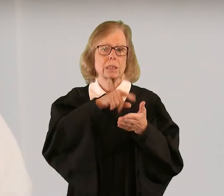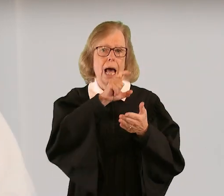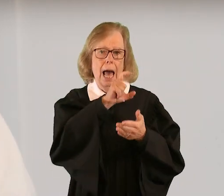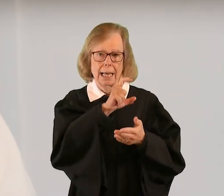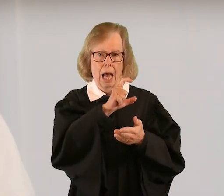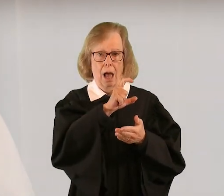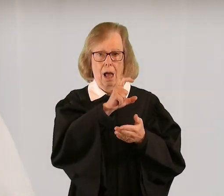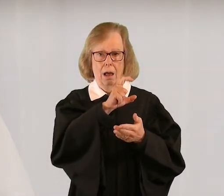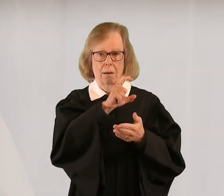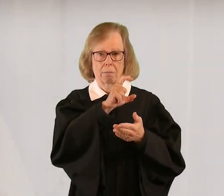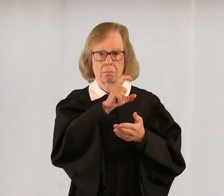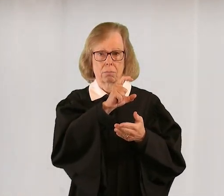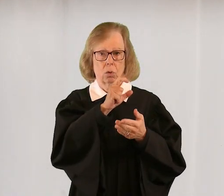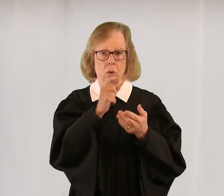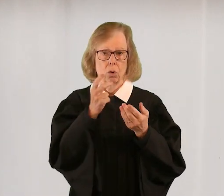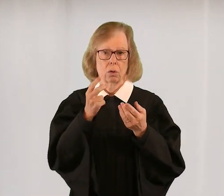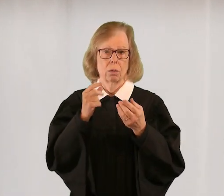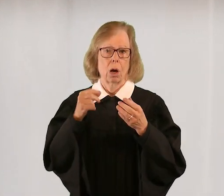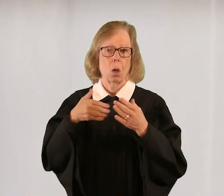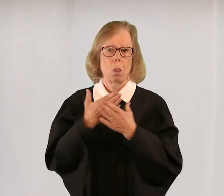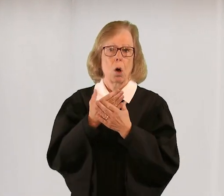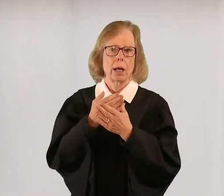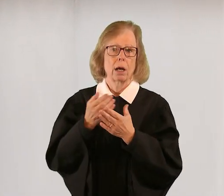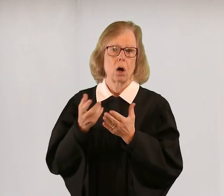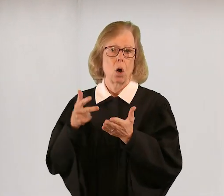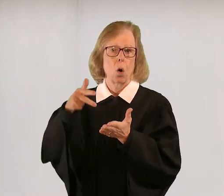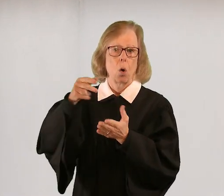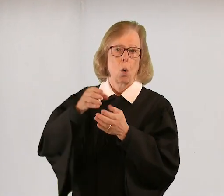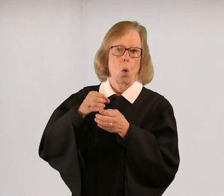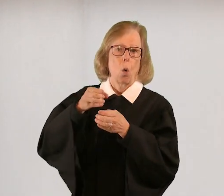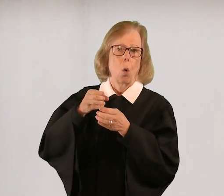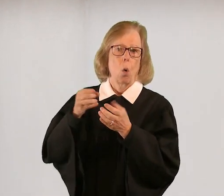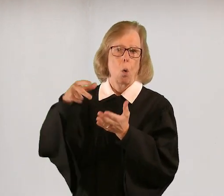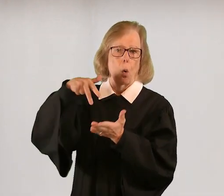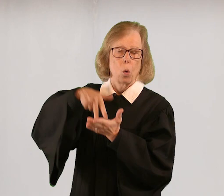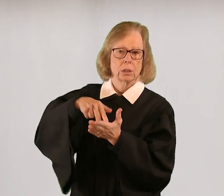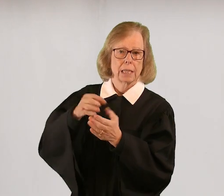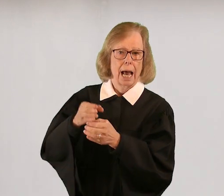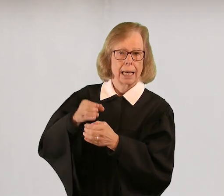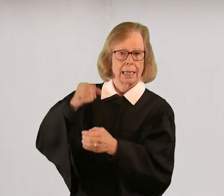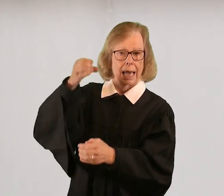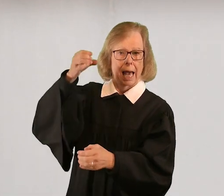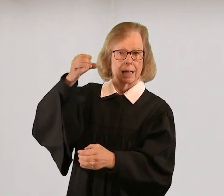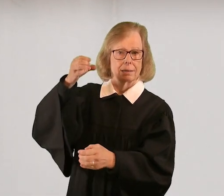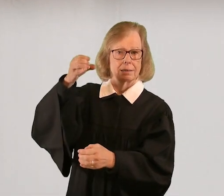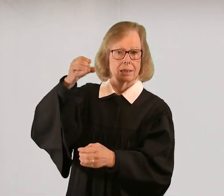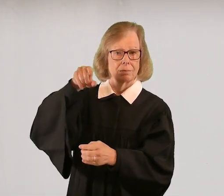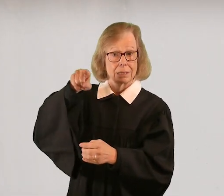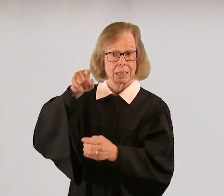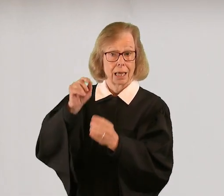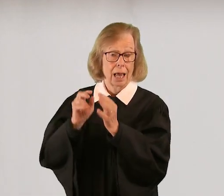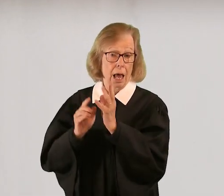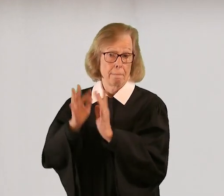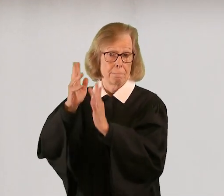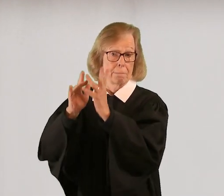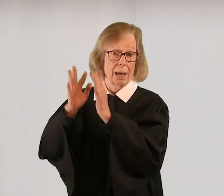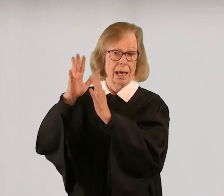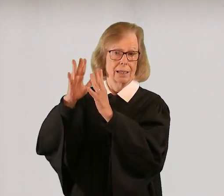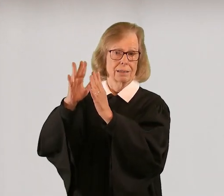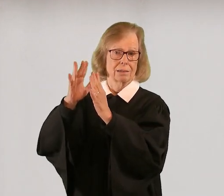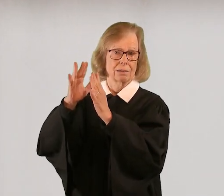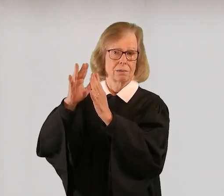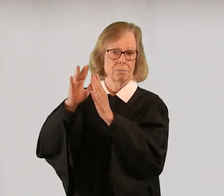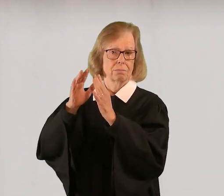neue Osterkerze zum Beispiel, die blüht, die Osterkerze, die brennt, die